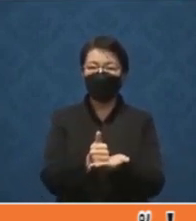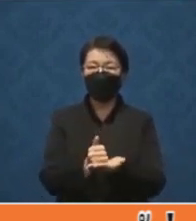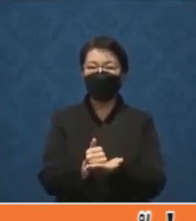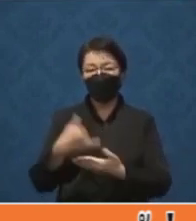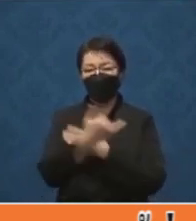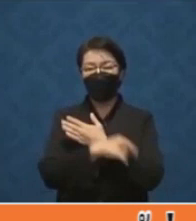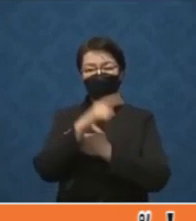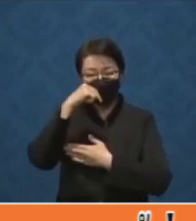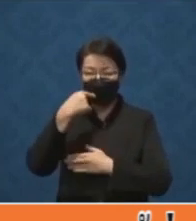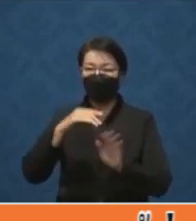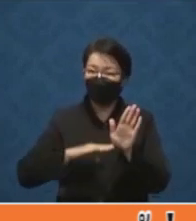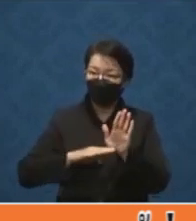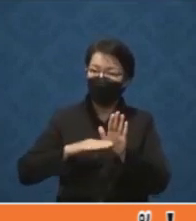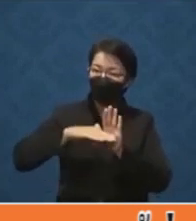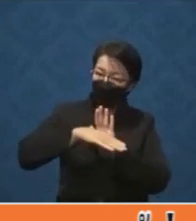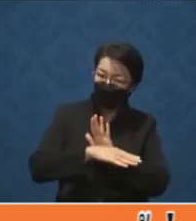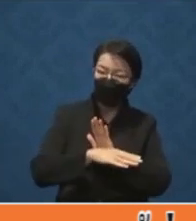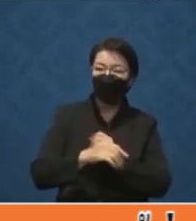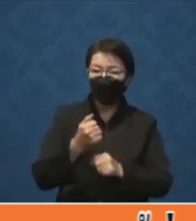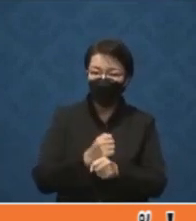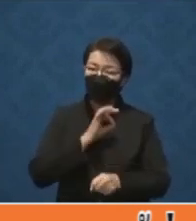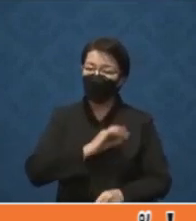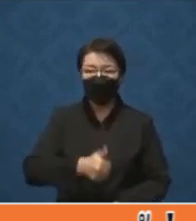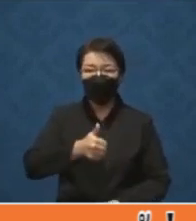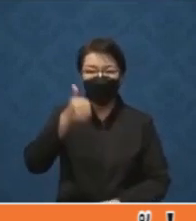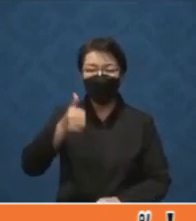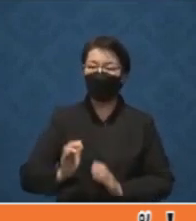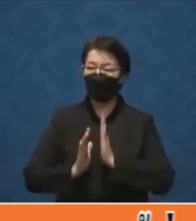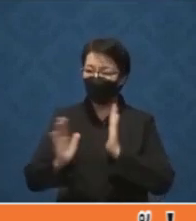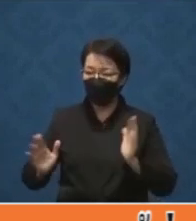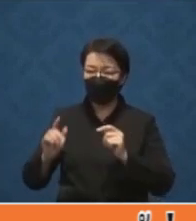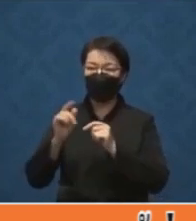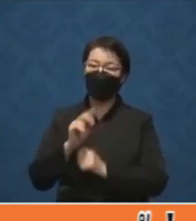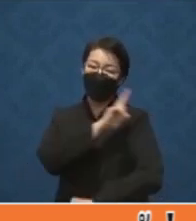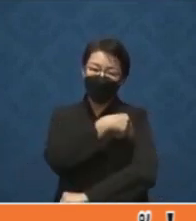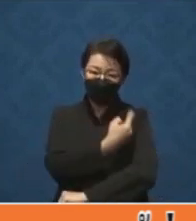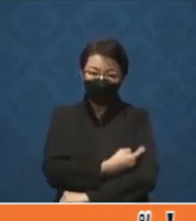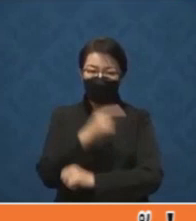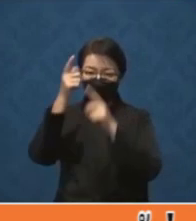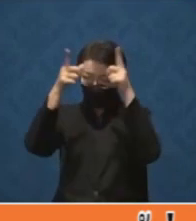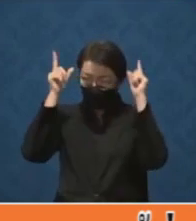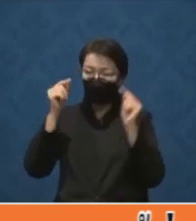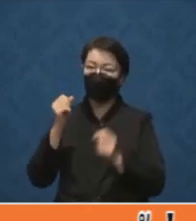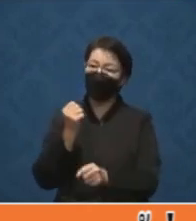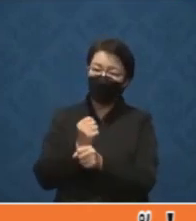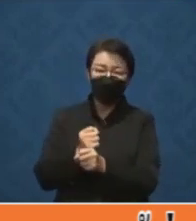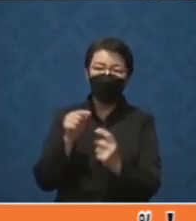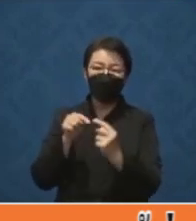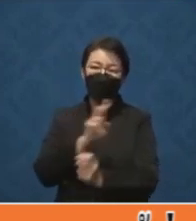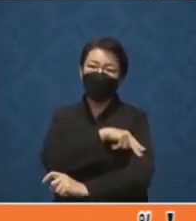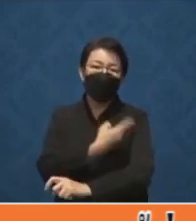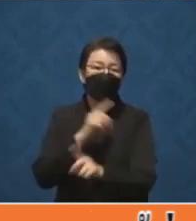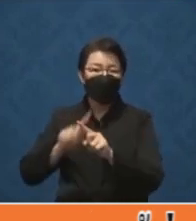ให้ดีขึ้นต้องขอบคุณบุคลากรทางการแพทย์และด่านหน้าทุกท่านที่ทำให้สถานการณ์โควิดดี